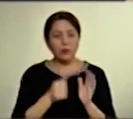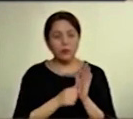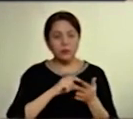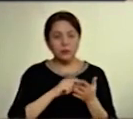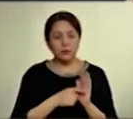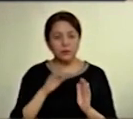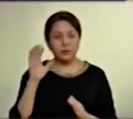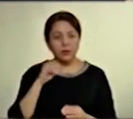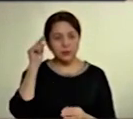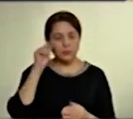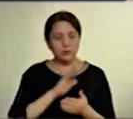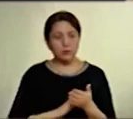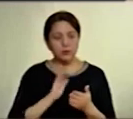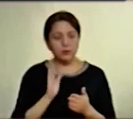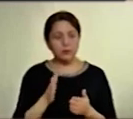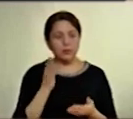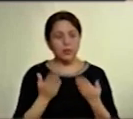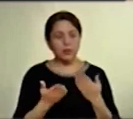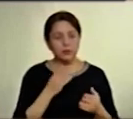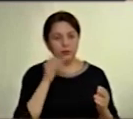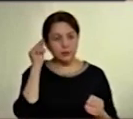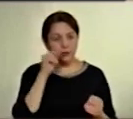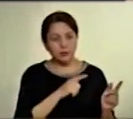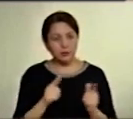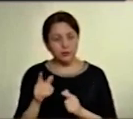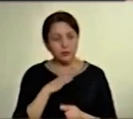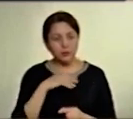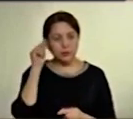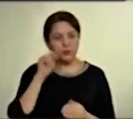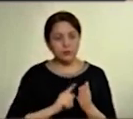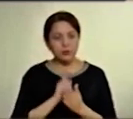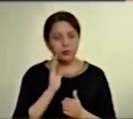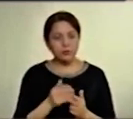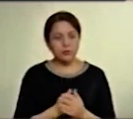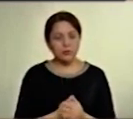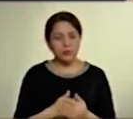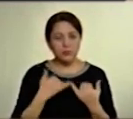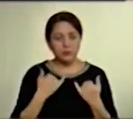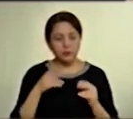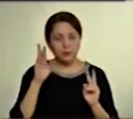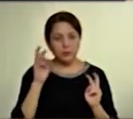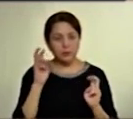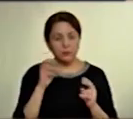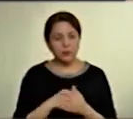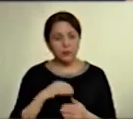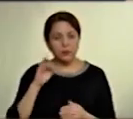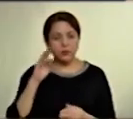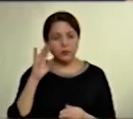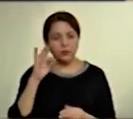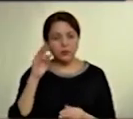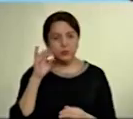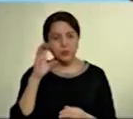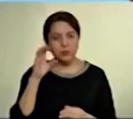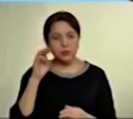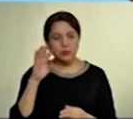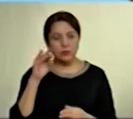davom ettiramiz. Agar darslarga tayyor bo'lsangiz, darsimizni boshlaymiz. Bugungi mavzumiz Yunonistonning